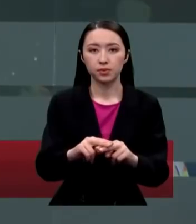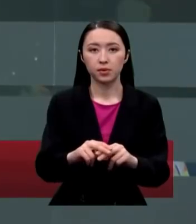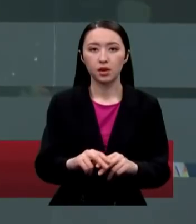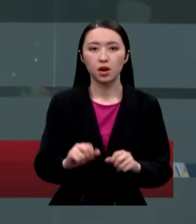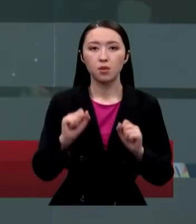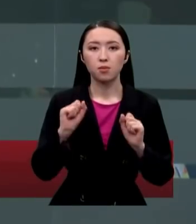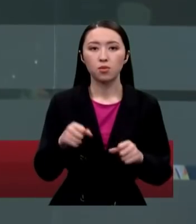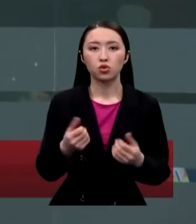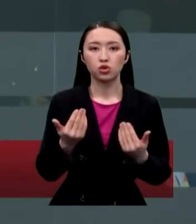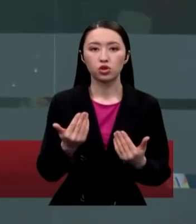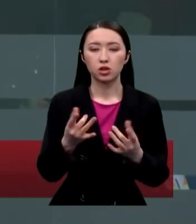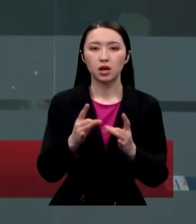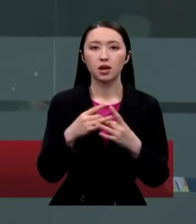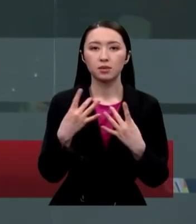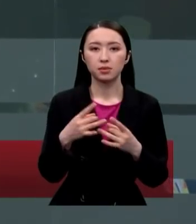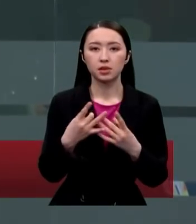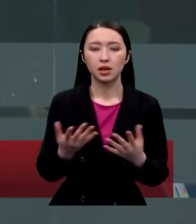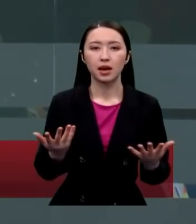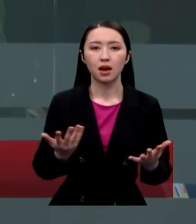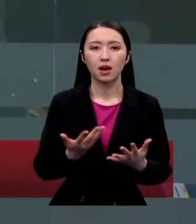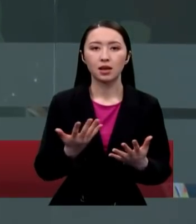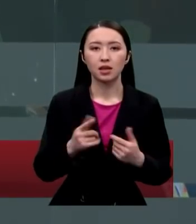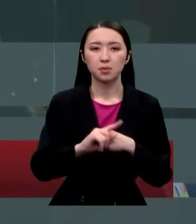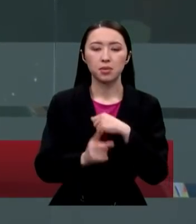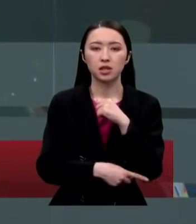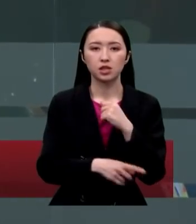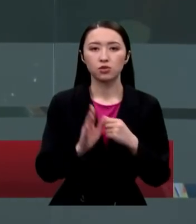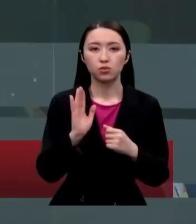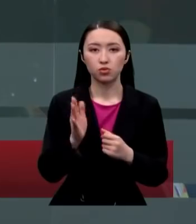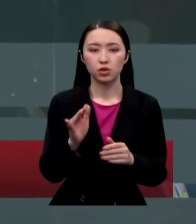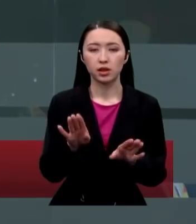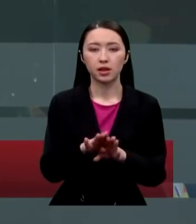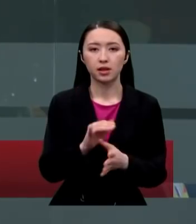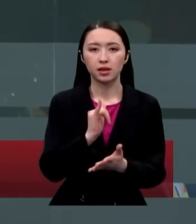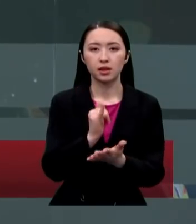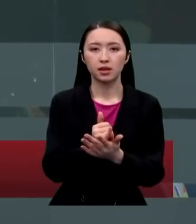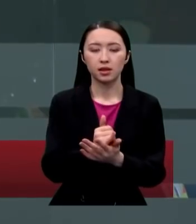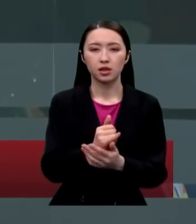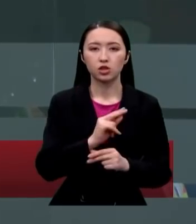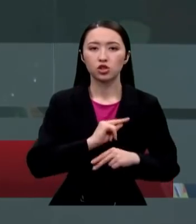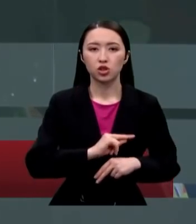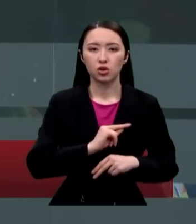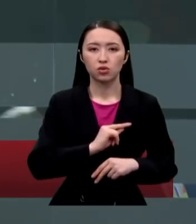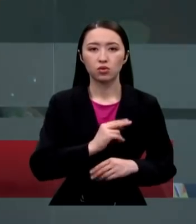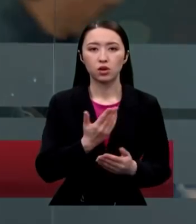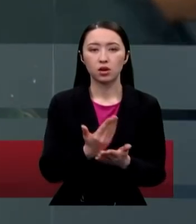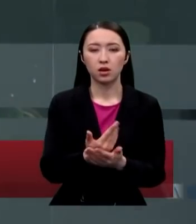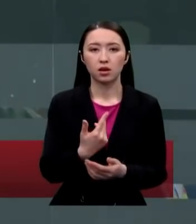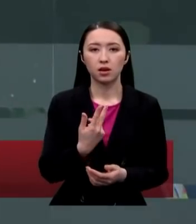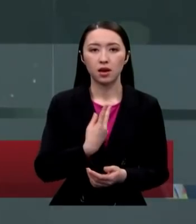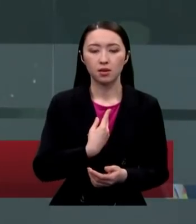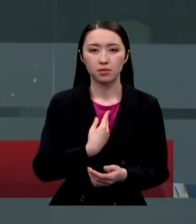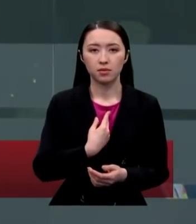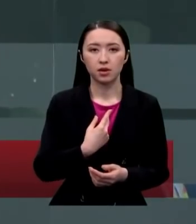Можно сейчас вот объяснить, какие последствия теперь грозят для таких вот инициатив сотрудников, как я? Например, вот теперь